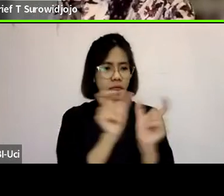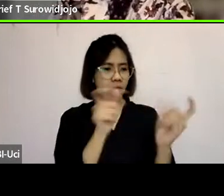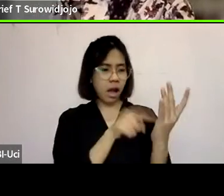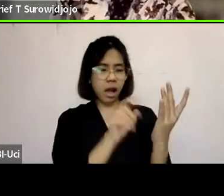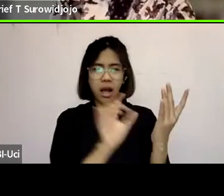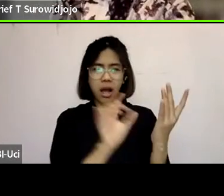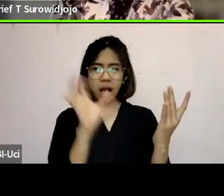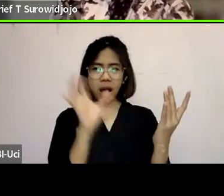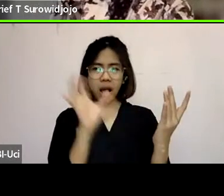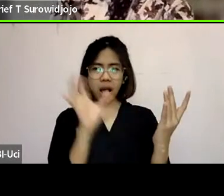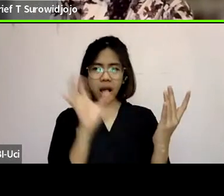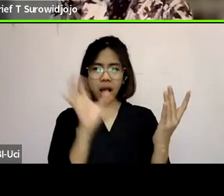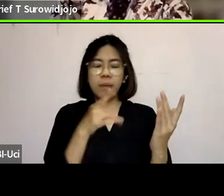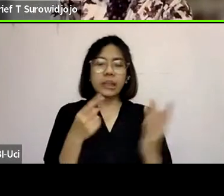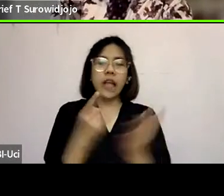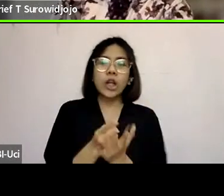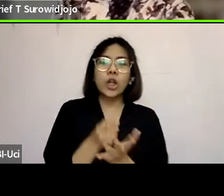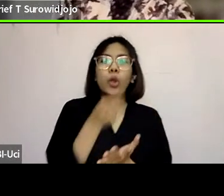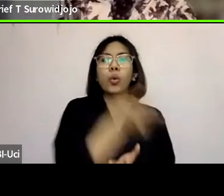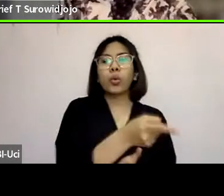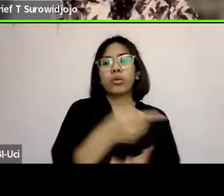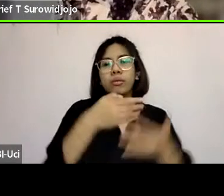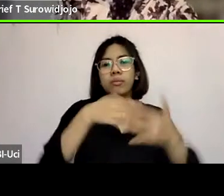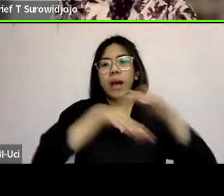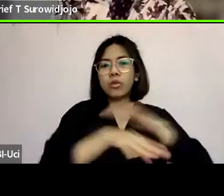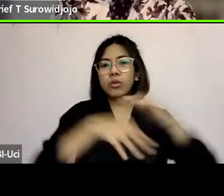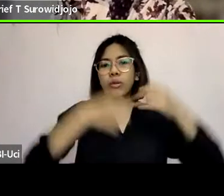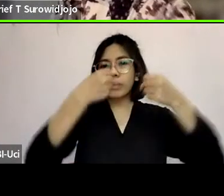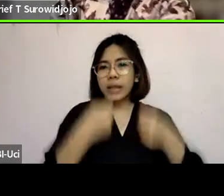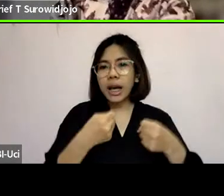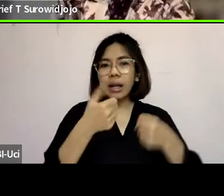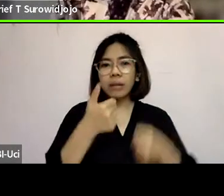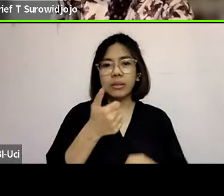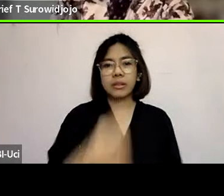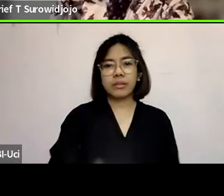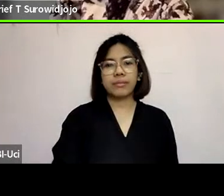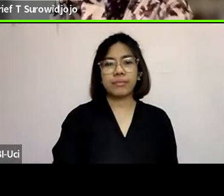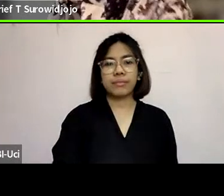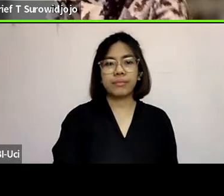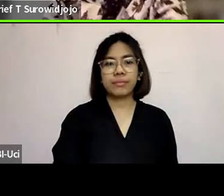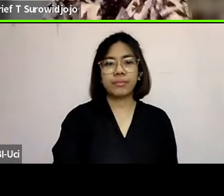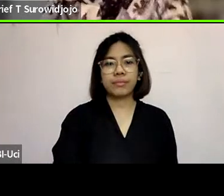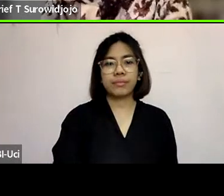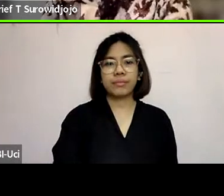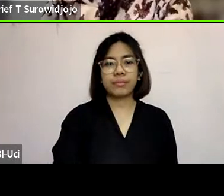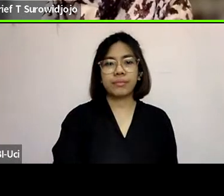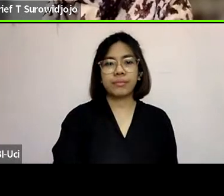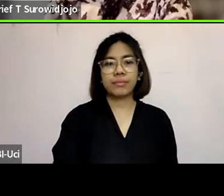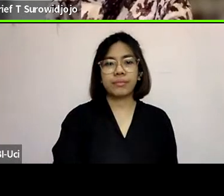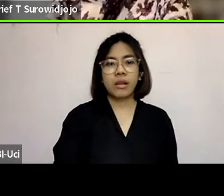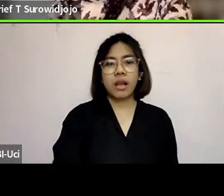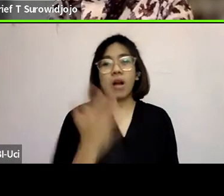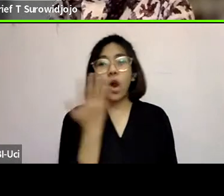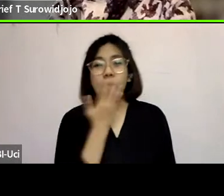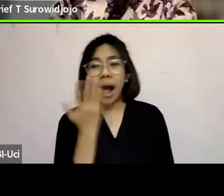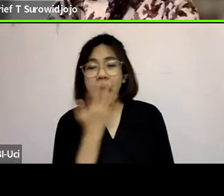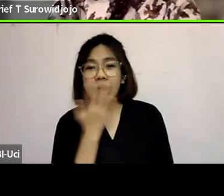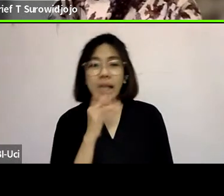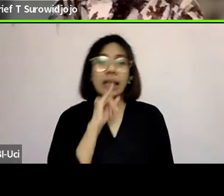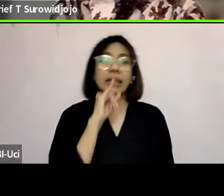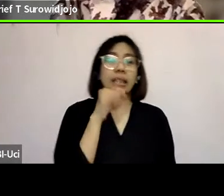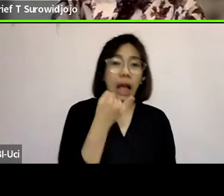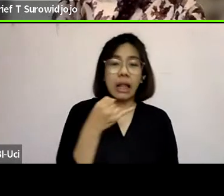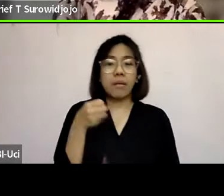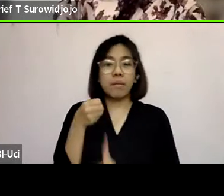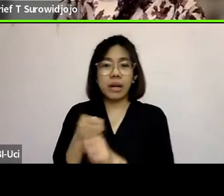pengaruh bahasa dan kata-kata pemilihan bahasa dan kata-kata yang bustang salah bisa merusak demokrasi bisa menimbulkan